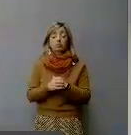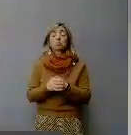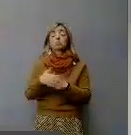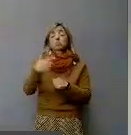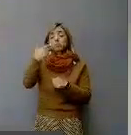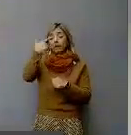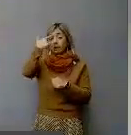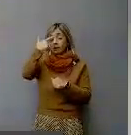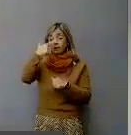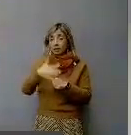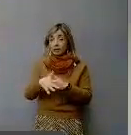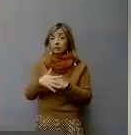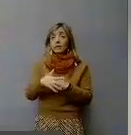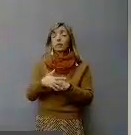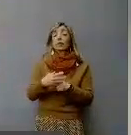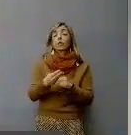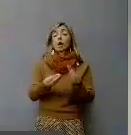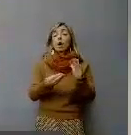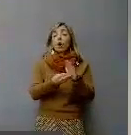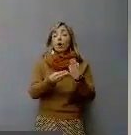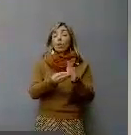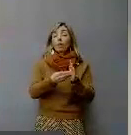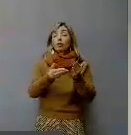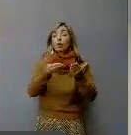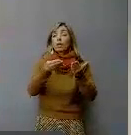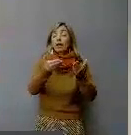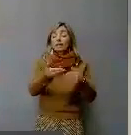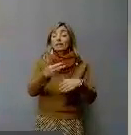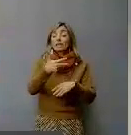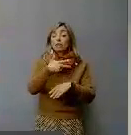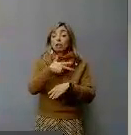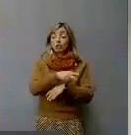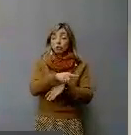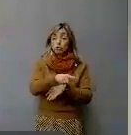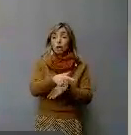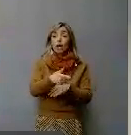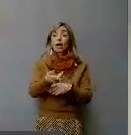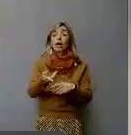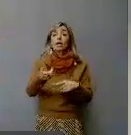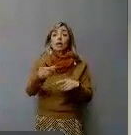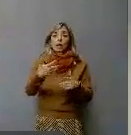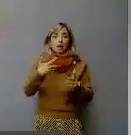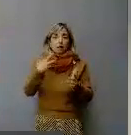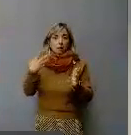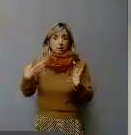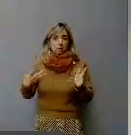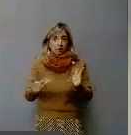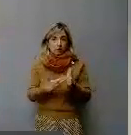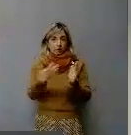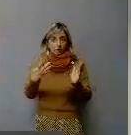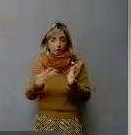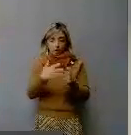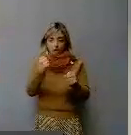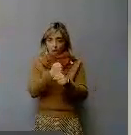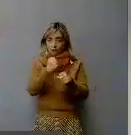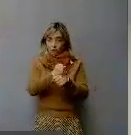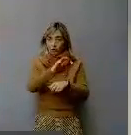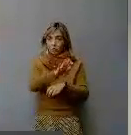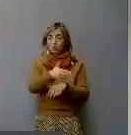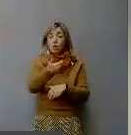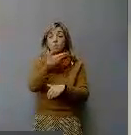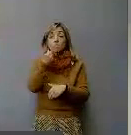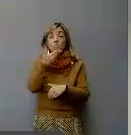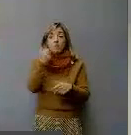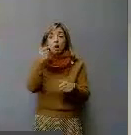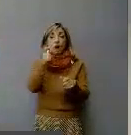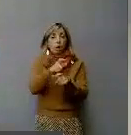sociali negli ats negli ambiti editoriale di sociali sia fortemente messa in difficoltà dalla mancanza di personale qualcosa è stato